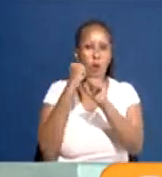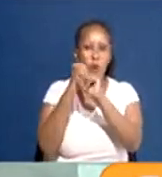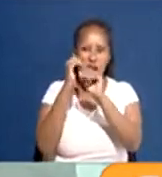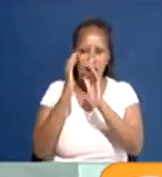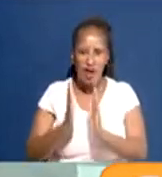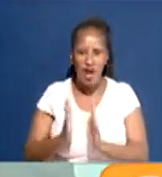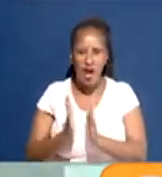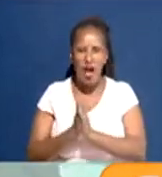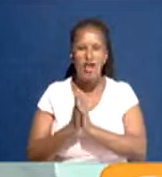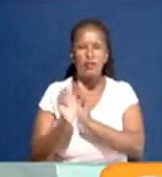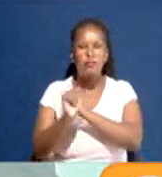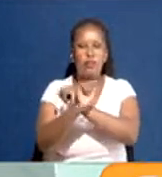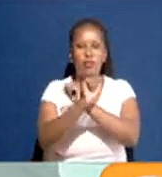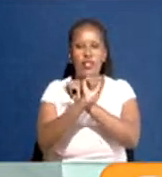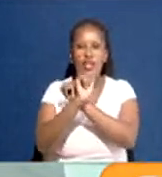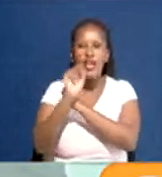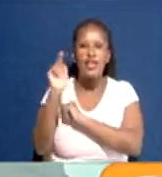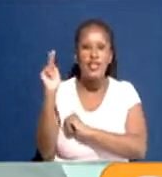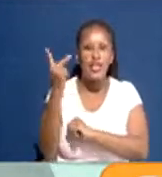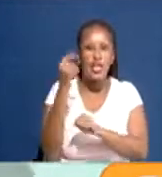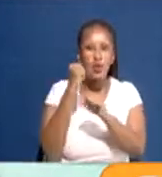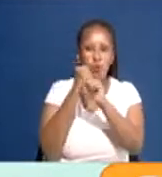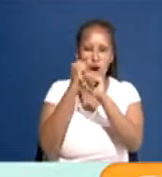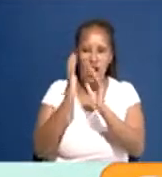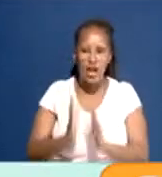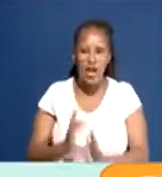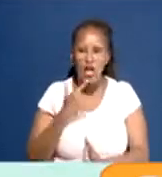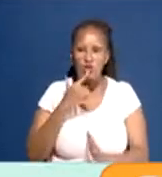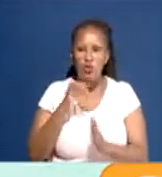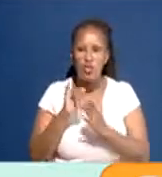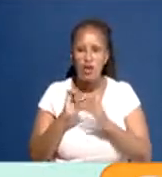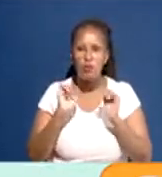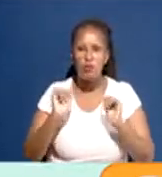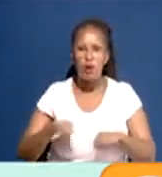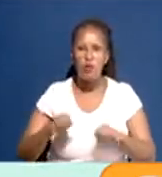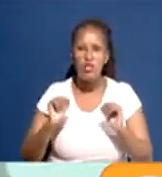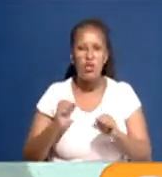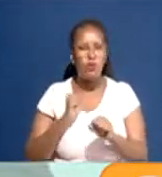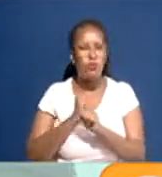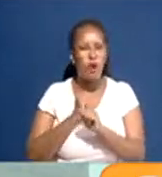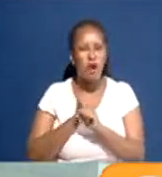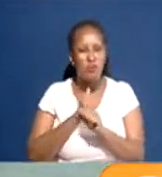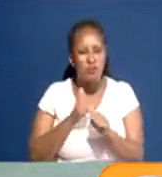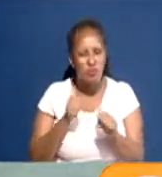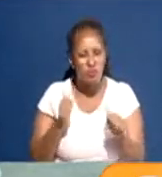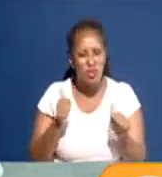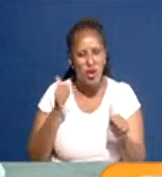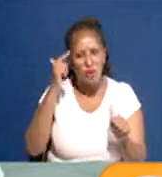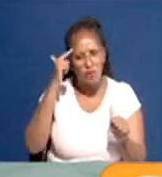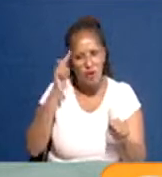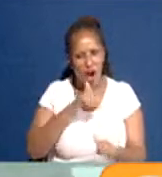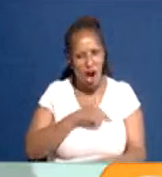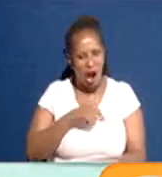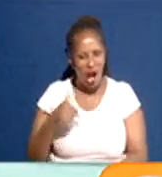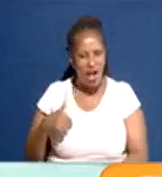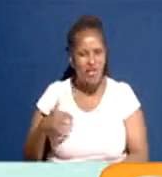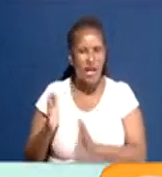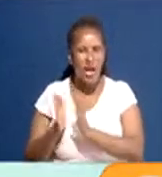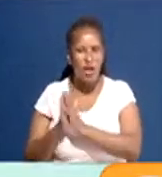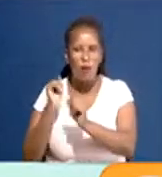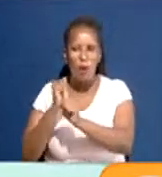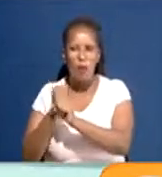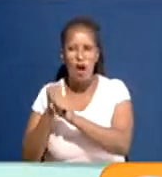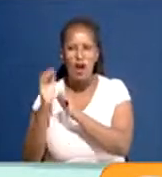and protect the Kenyan worker so that they can work optimally for us and work for